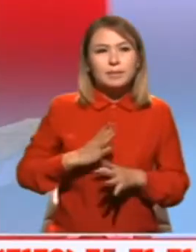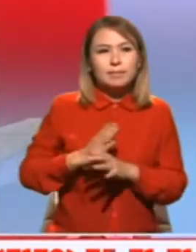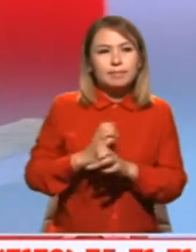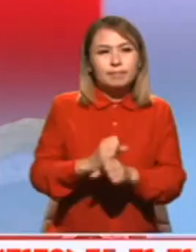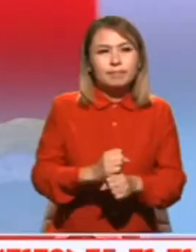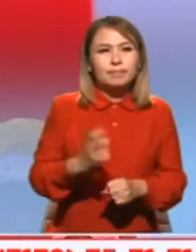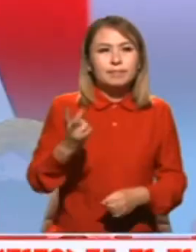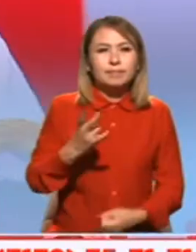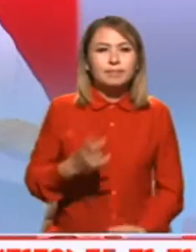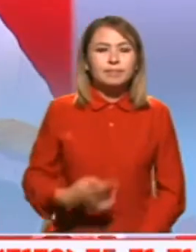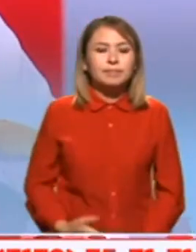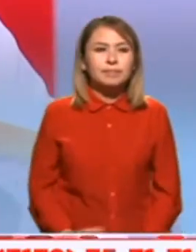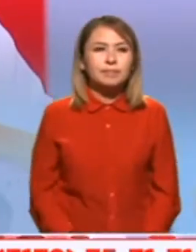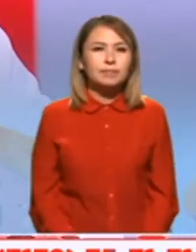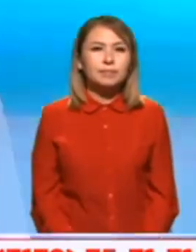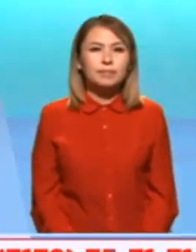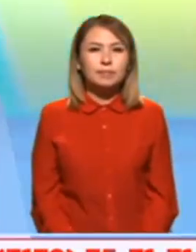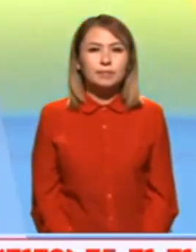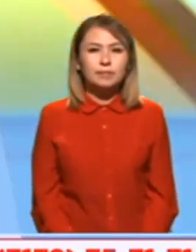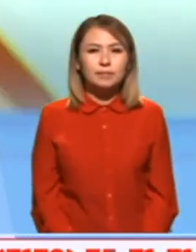қажет. София, түсінікті ғой сізге?